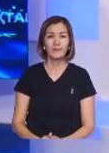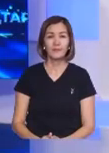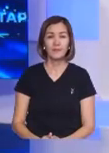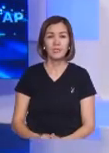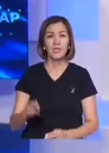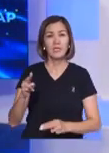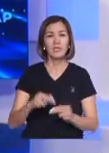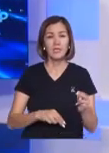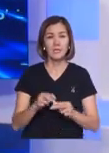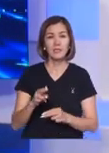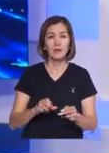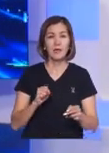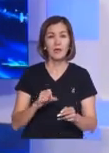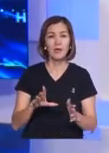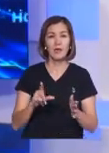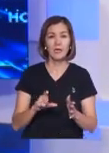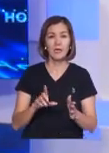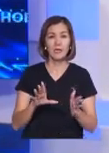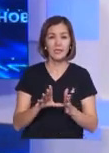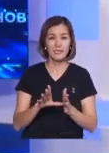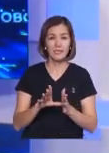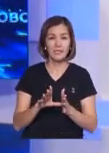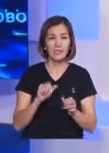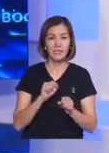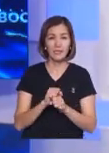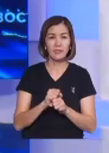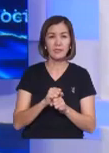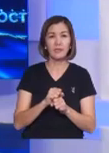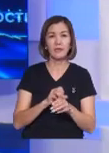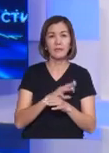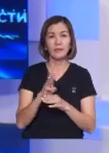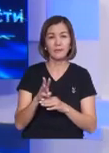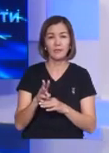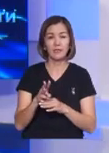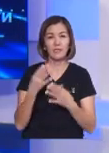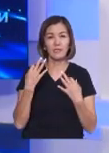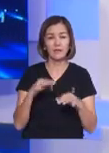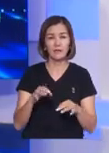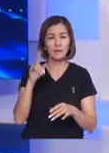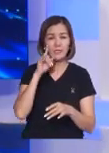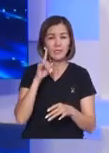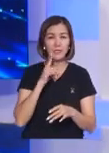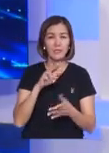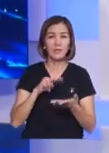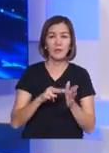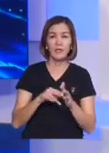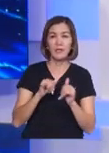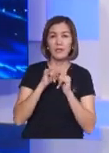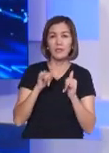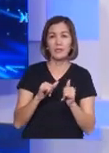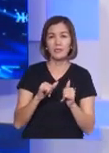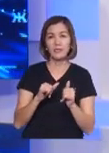На пороге исторического события строительство АЭС обеспечит энергонезависимость Казахстана. Перспективы развития